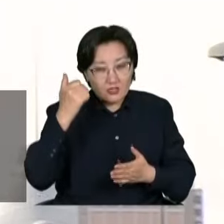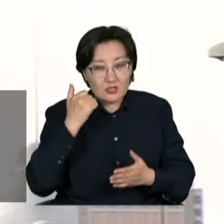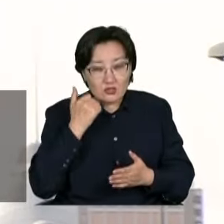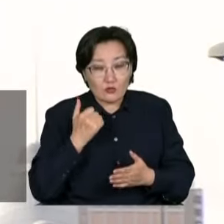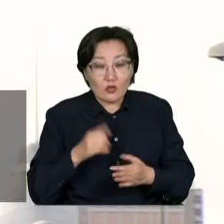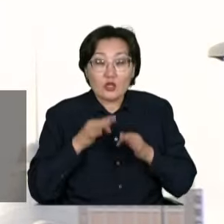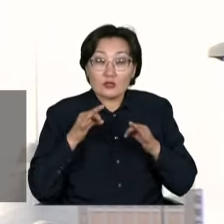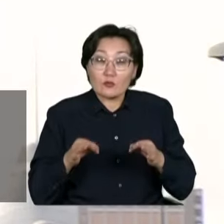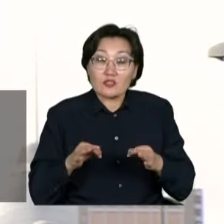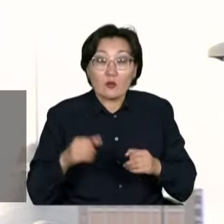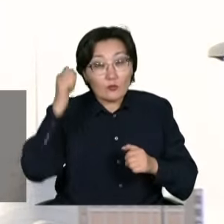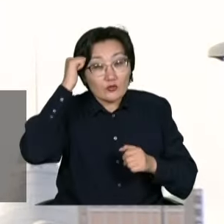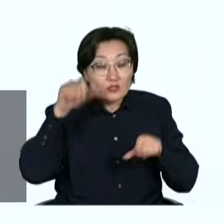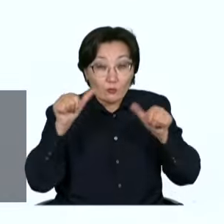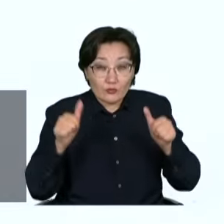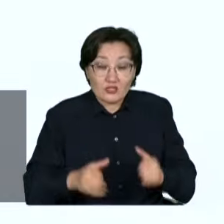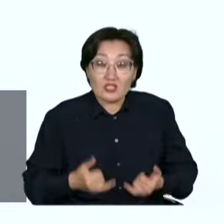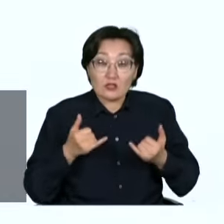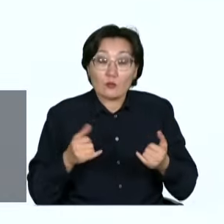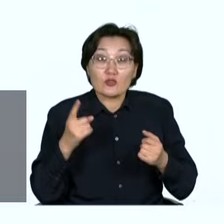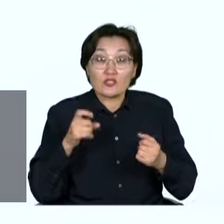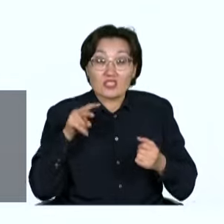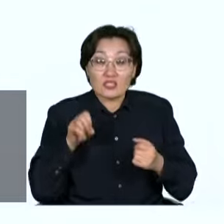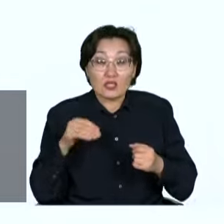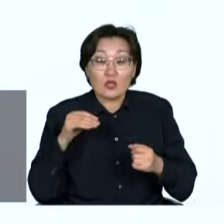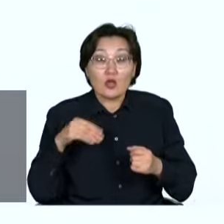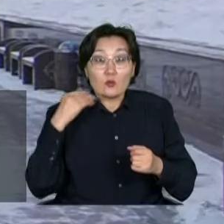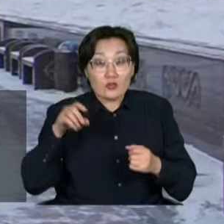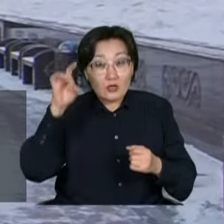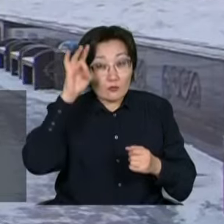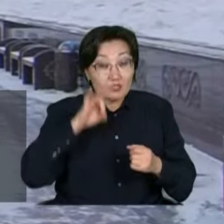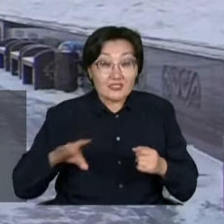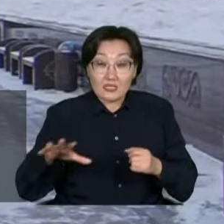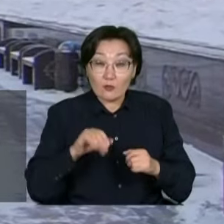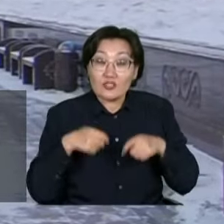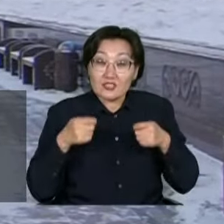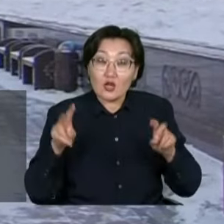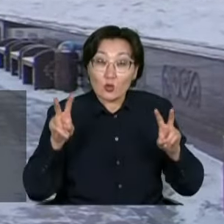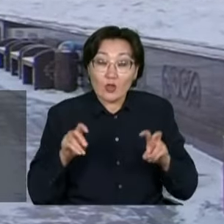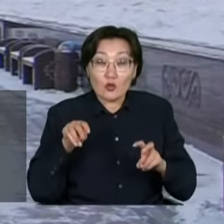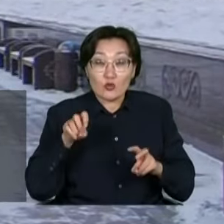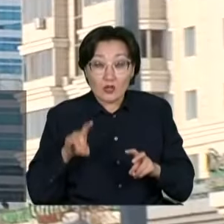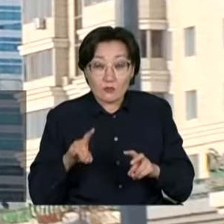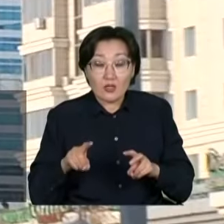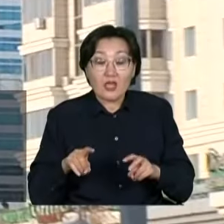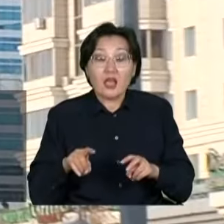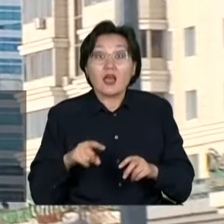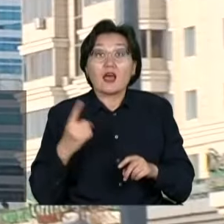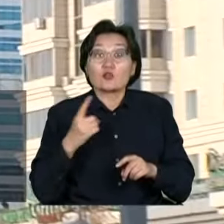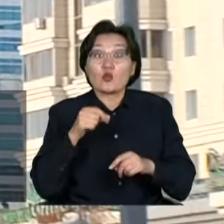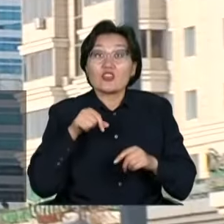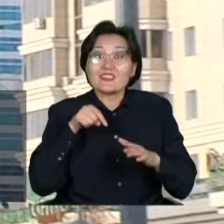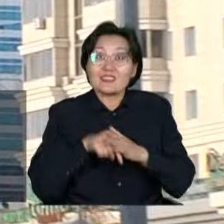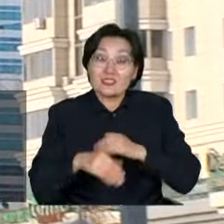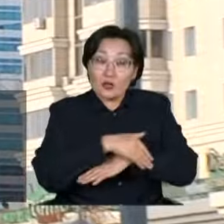К слову, кроме памятника Ататюрку в честь столетия Турецкой Республики было решено дать имя Анадолы одной из астанинских улиц, а